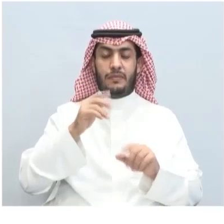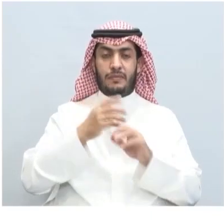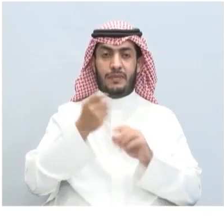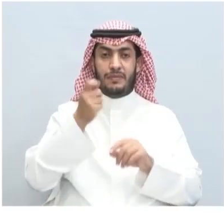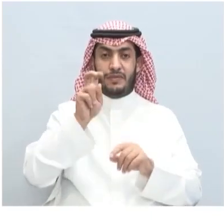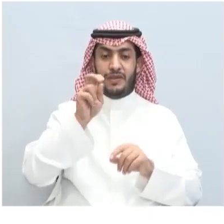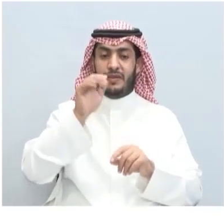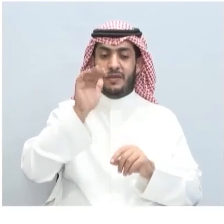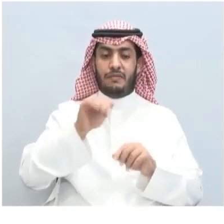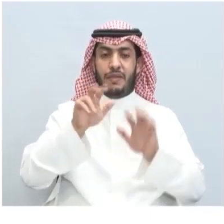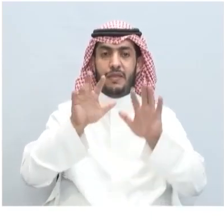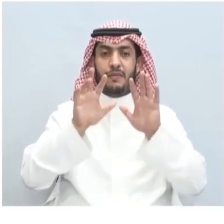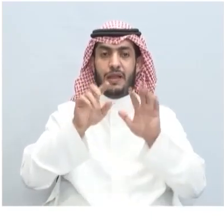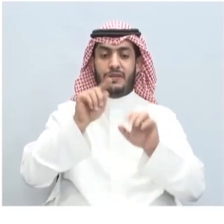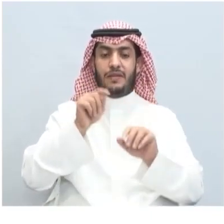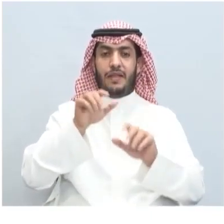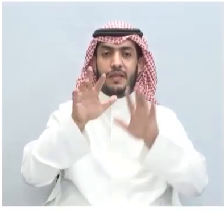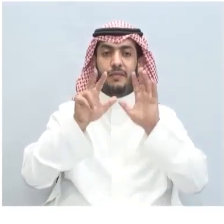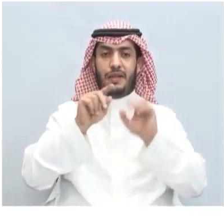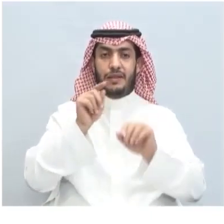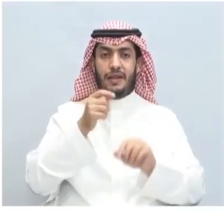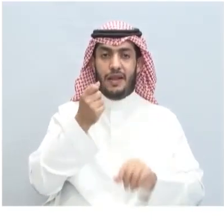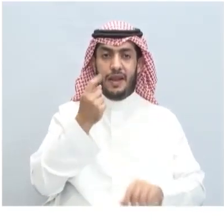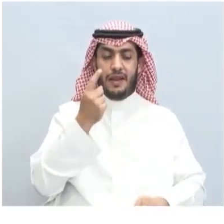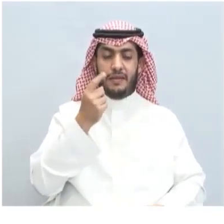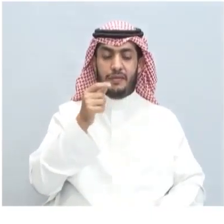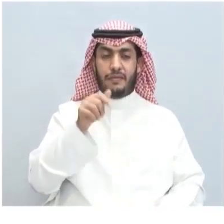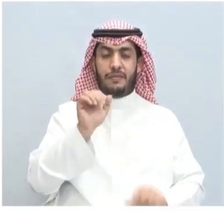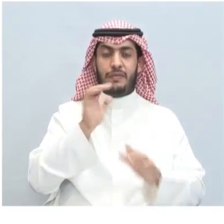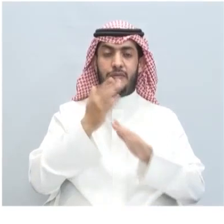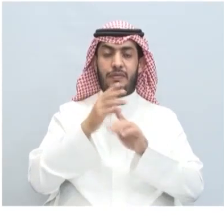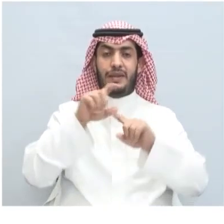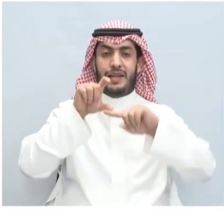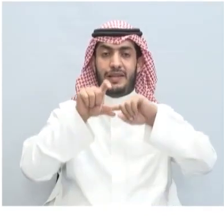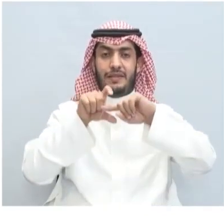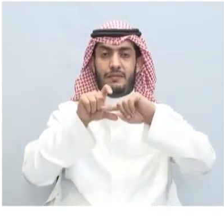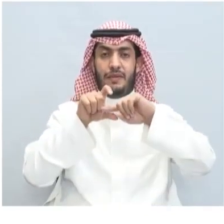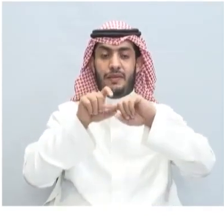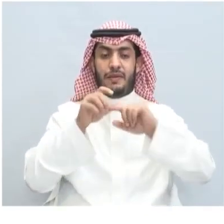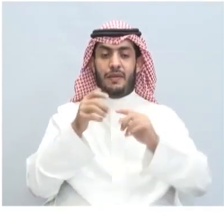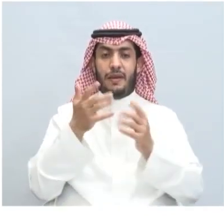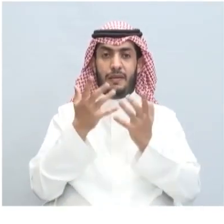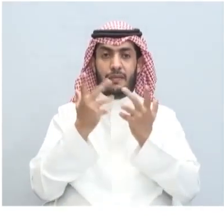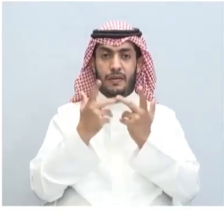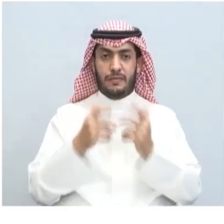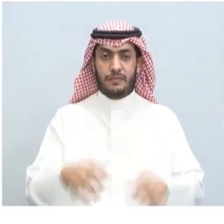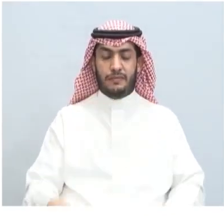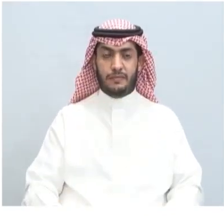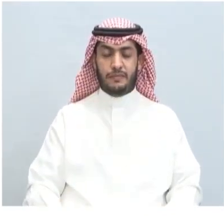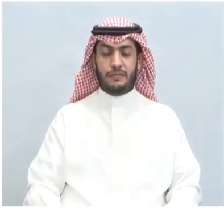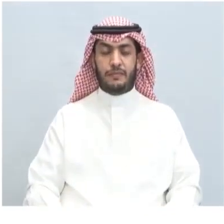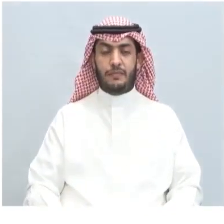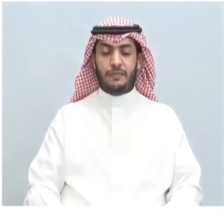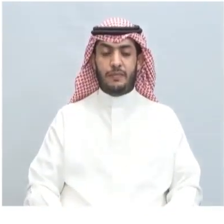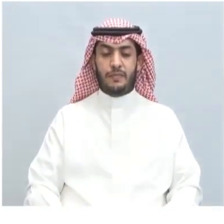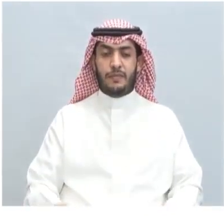20 الى 18 ريال ف1 هلله وذلك من خلال قسمه المبلغ السابق